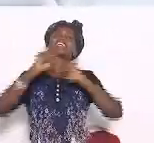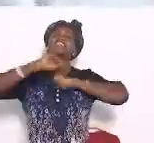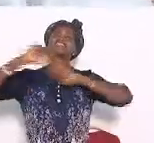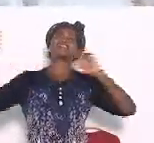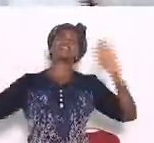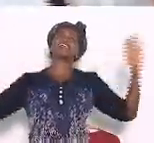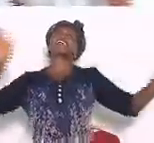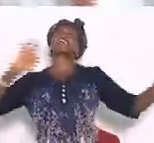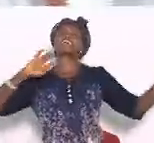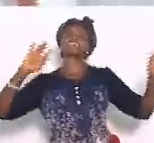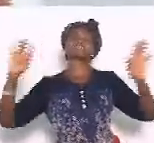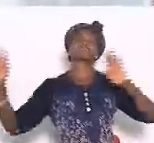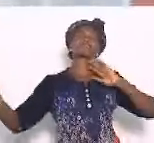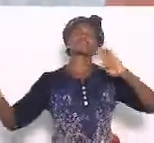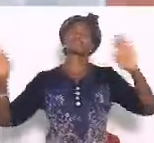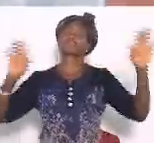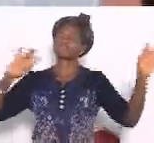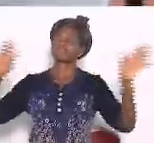alléuia